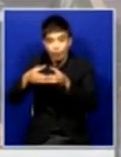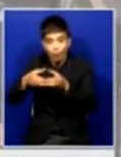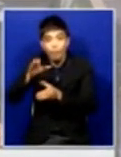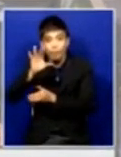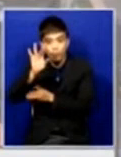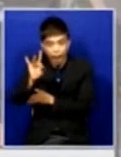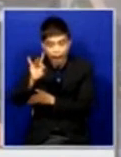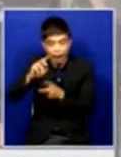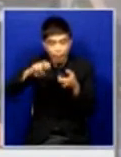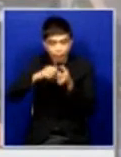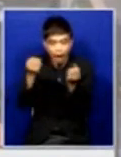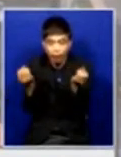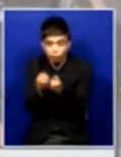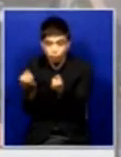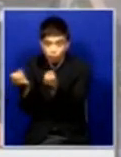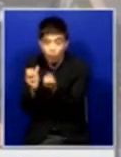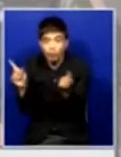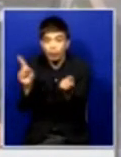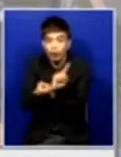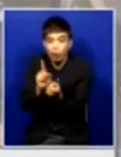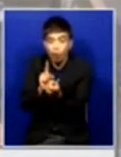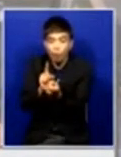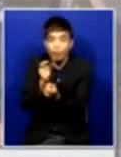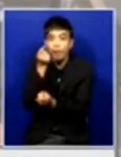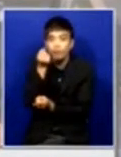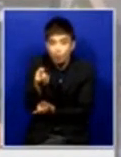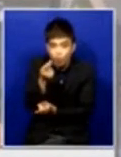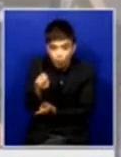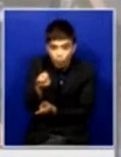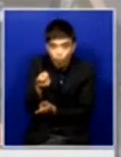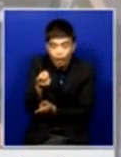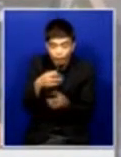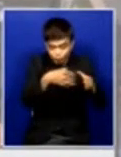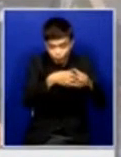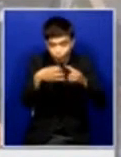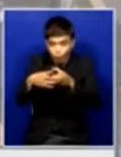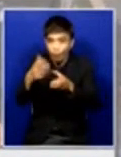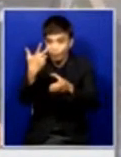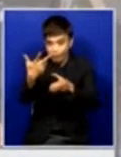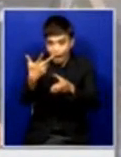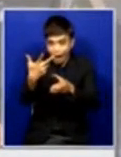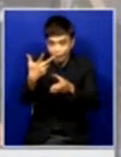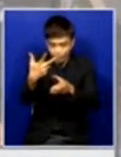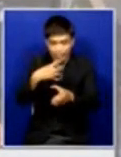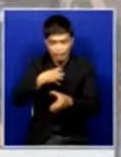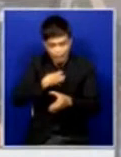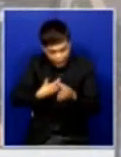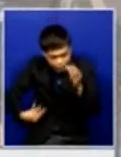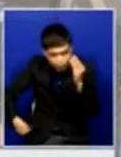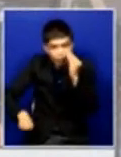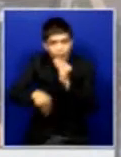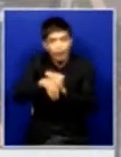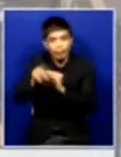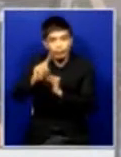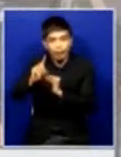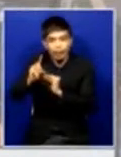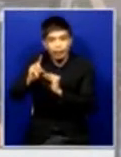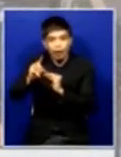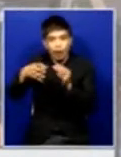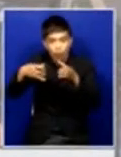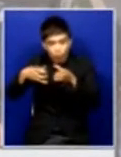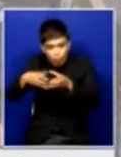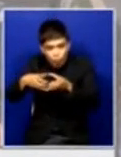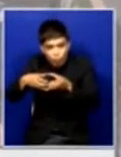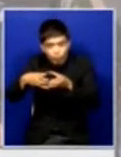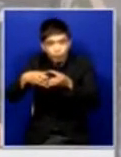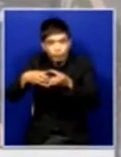สังคมกรณีฉุกเฉิน1ล้านคนอยากให้ทางรัฐบาลนะครับได้รวมกลุ่มบุคคลชายขอบไปด้วยซึ่งผมนั้นในฐานะสมาชิกสภาผู้แทน